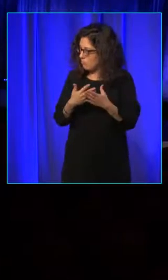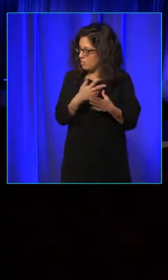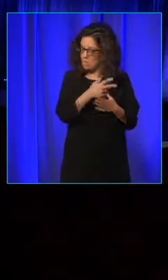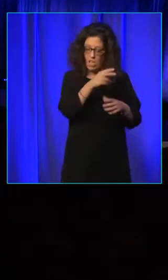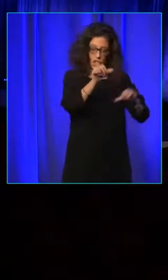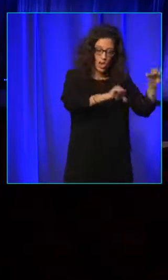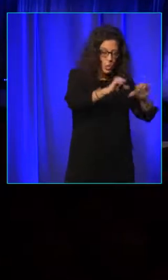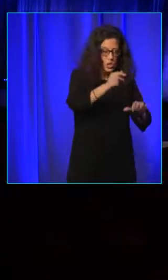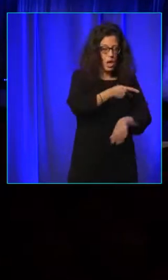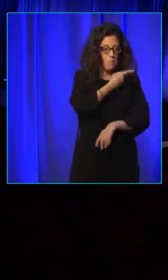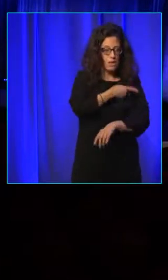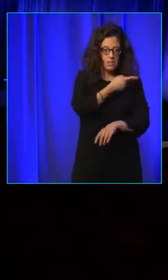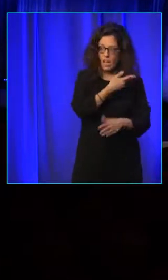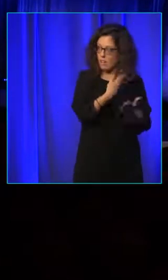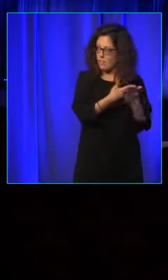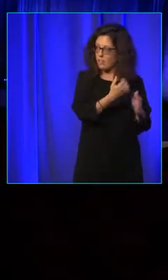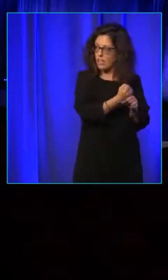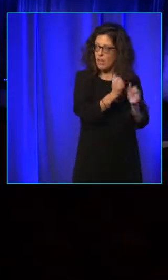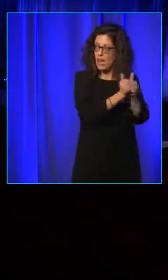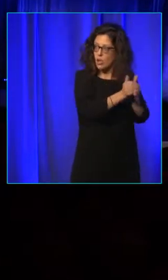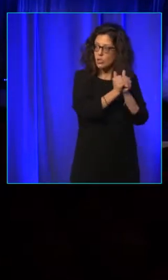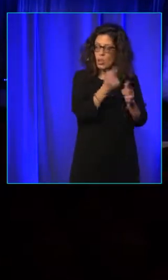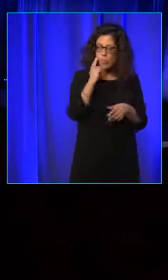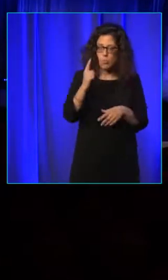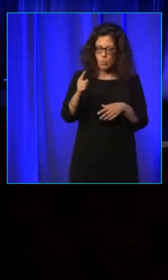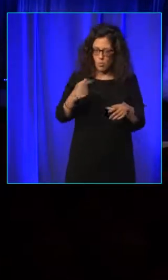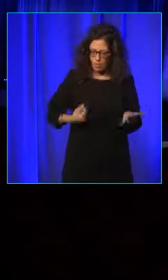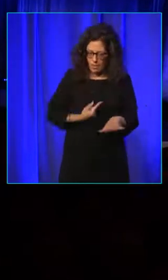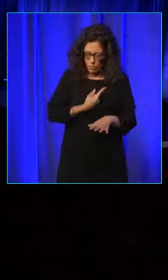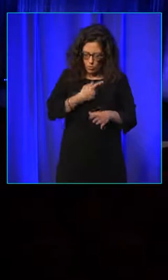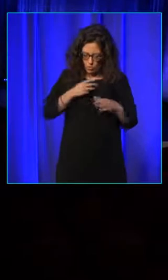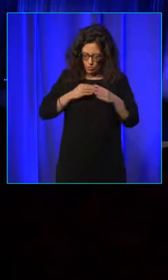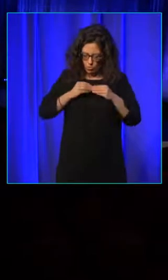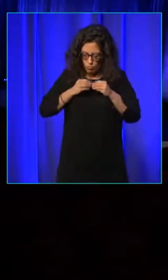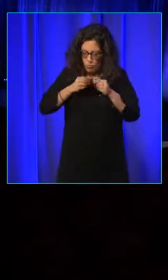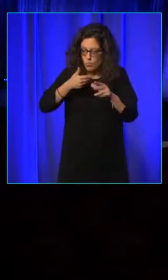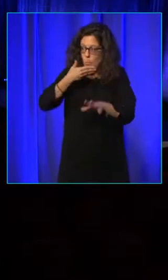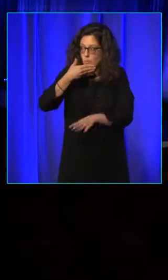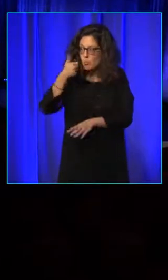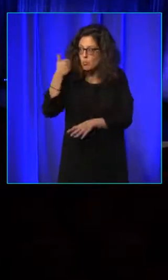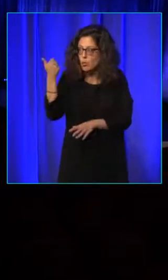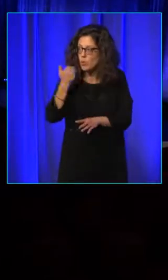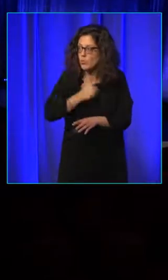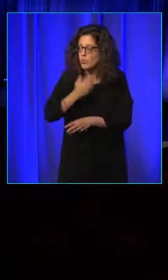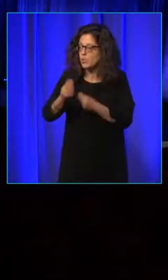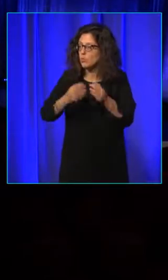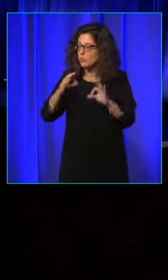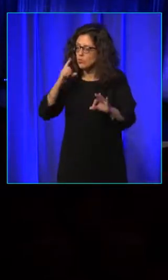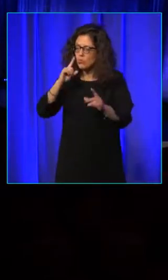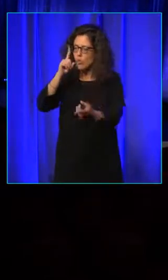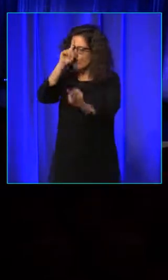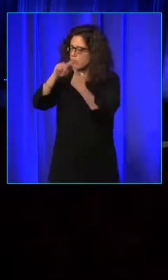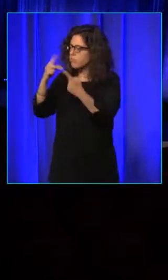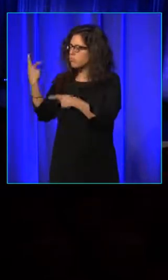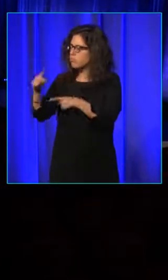chirurgiens, pour accélérer la phase de réparation de la lésion? Ou bien c'est uniquement dans une optique de réentraînement aux gestes